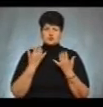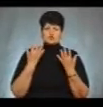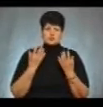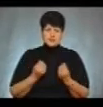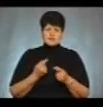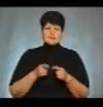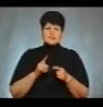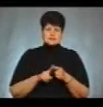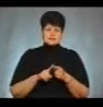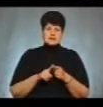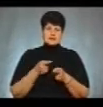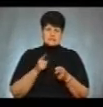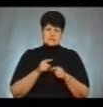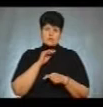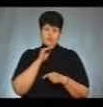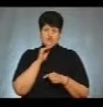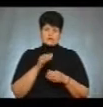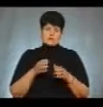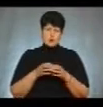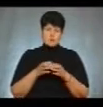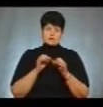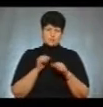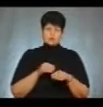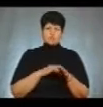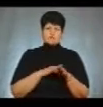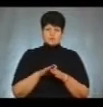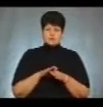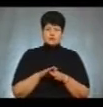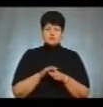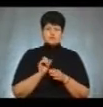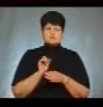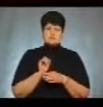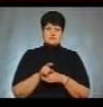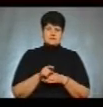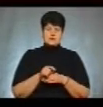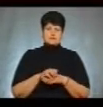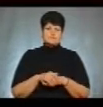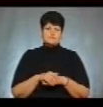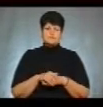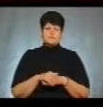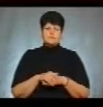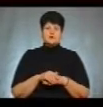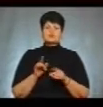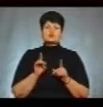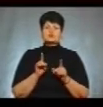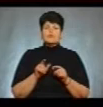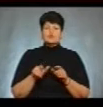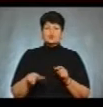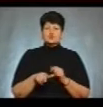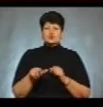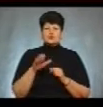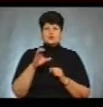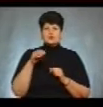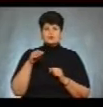це дійсно професійна команда, яка може виконувати поставлені завдання. Стосовно дороги в Струсові, за